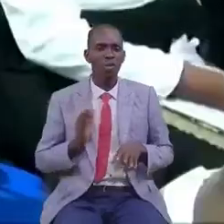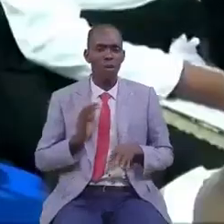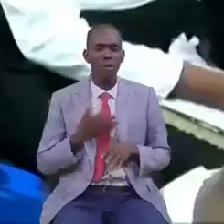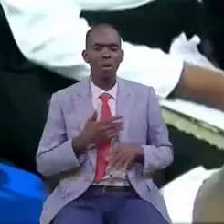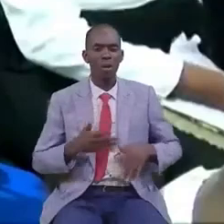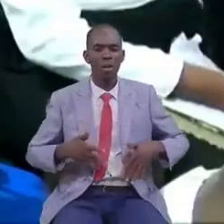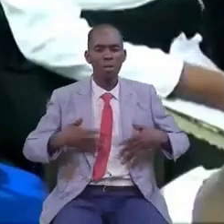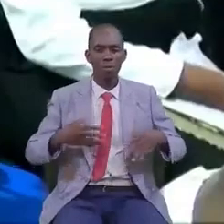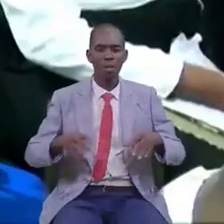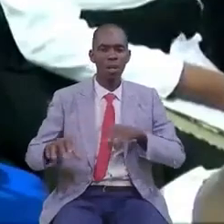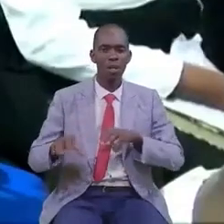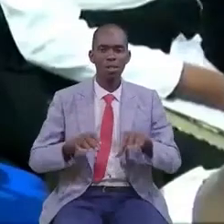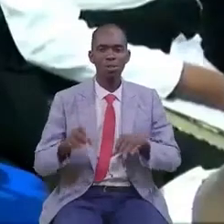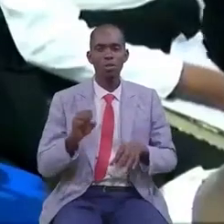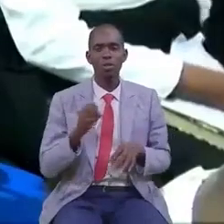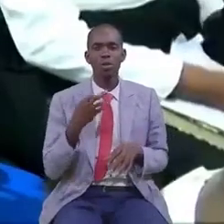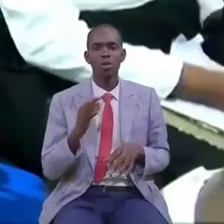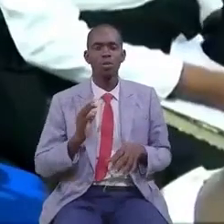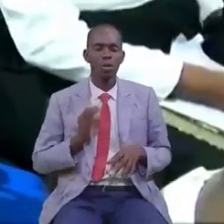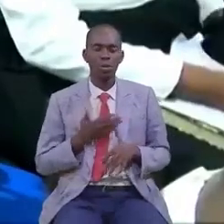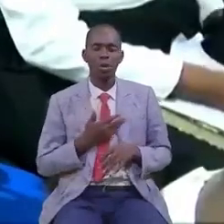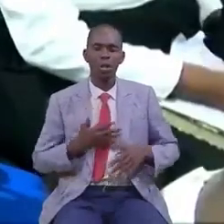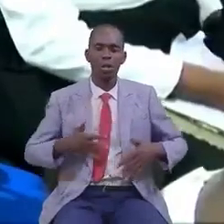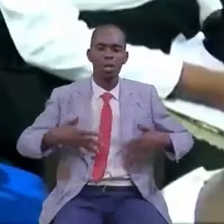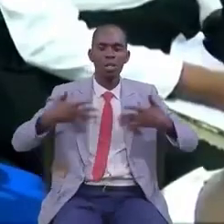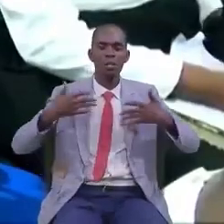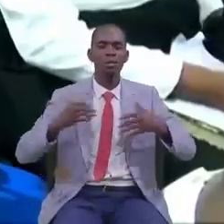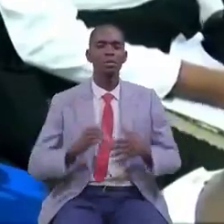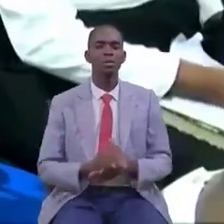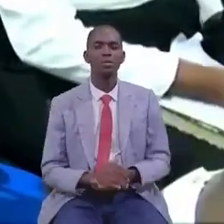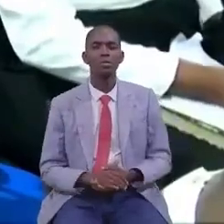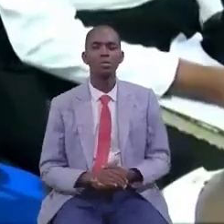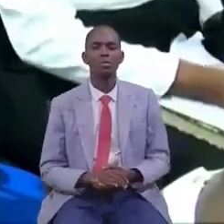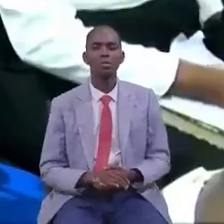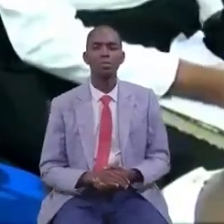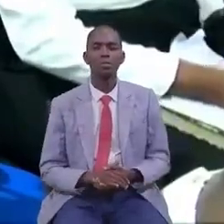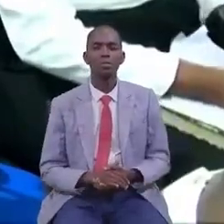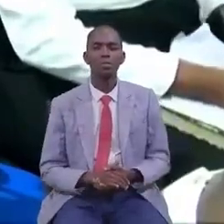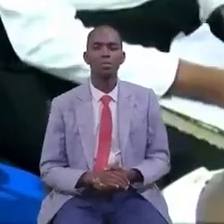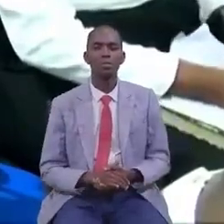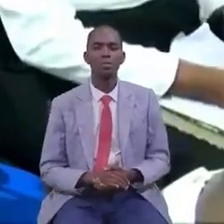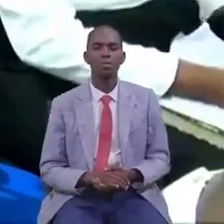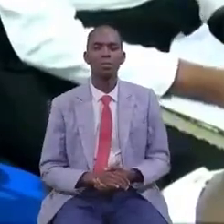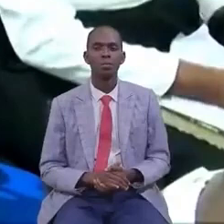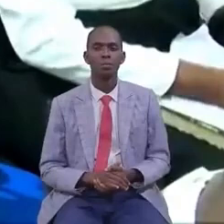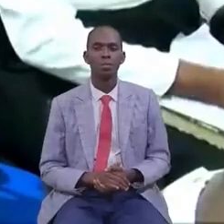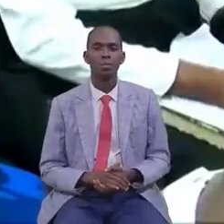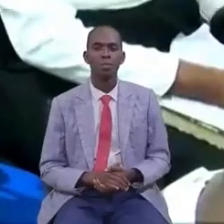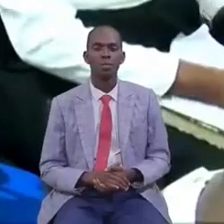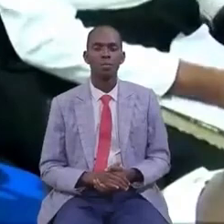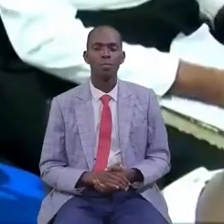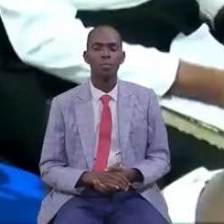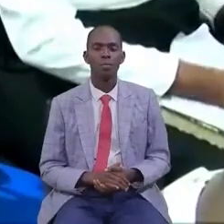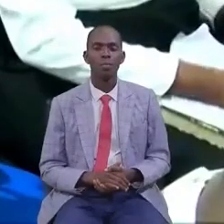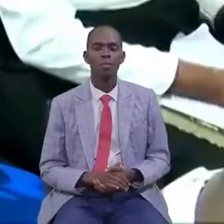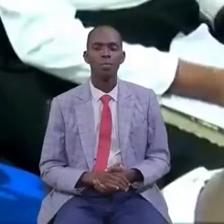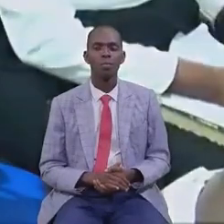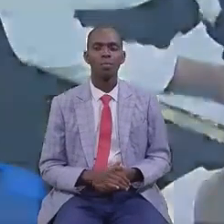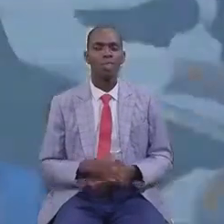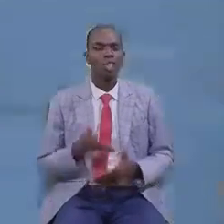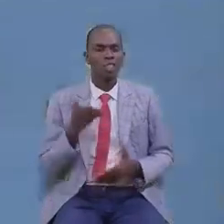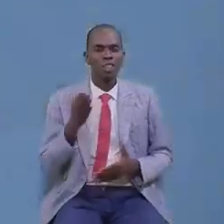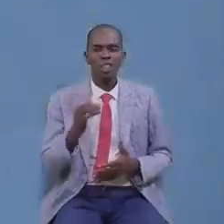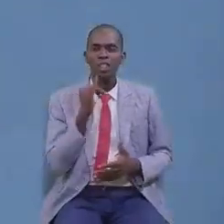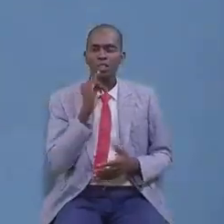రెండవ మాట ఏ అండి? యాక్షన్స్, చర్యలు లేక క్రియలు. మన జీవిత చర్యల్ని ప్రతి దినం గమనించుకోవాలి. చర్యలు, దేర్ ఇస్ నో లైఫ్